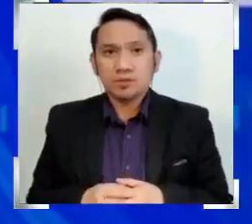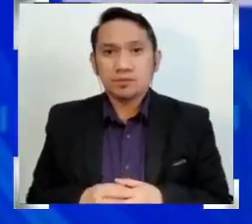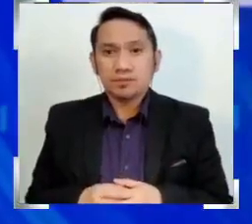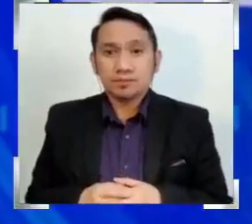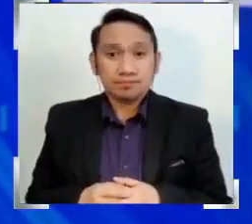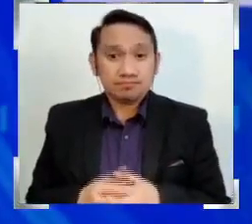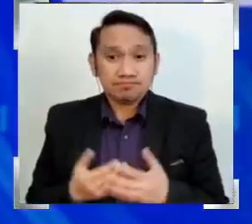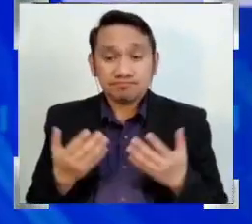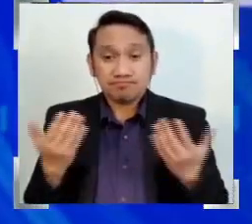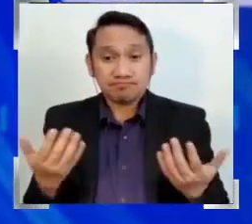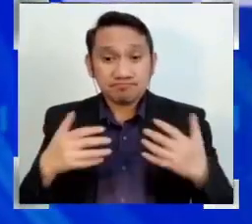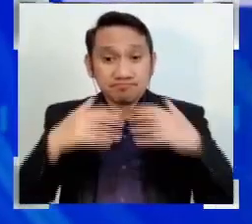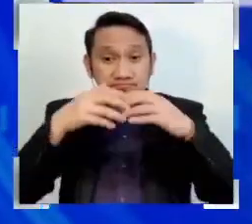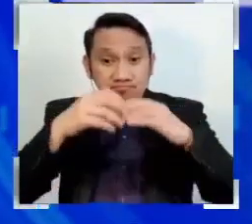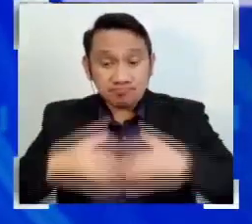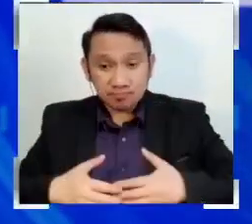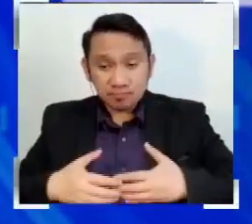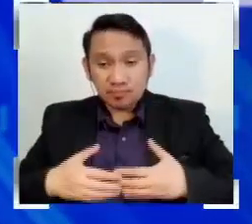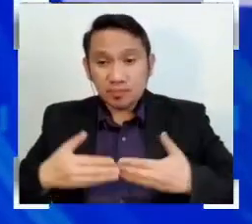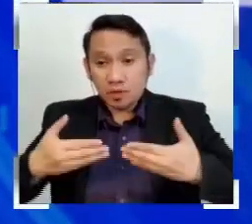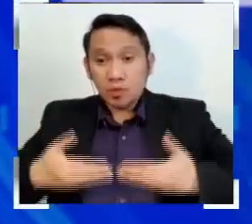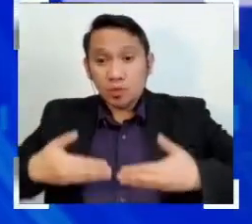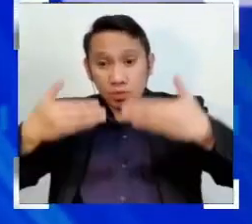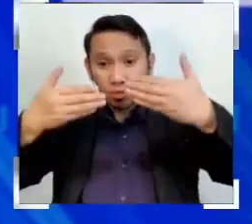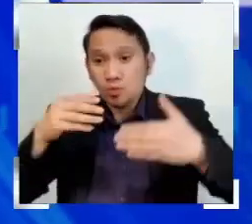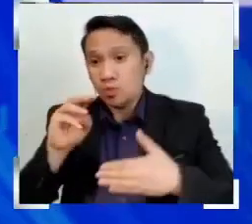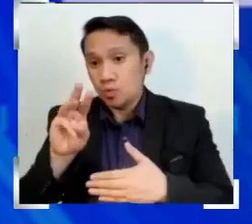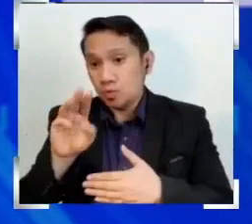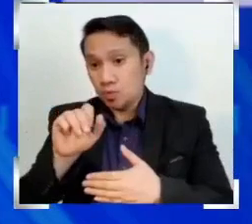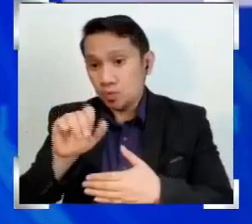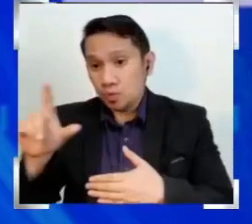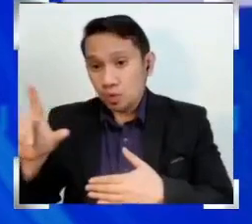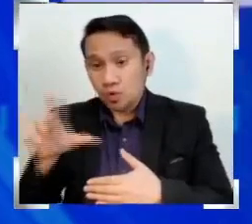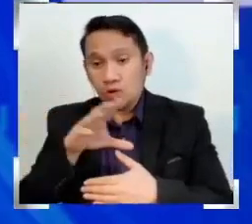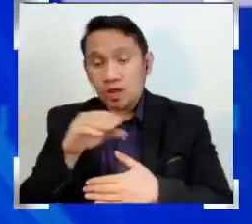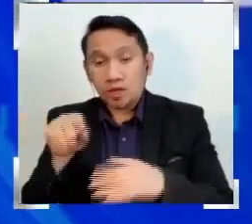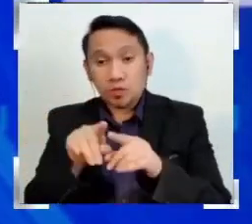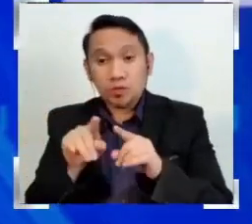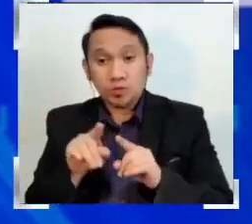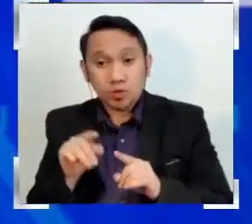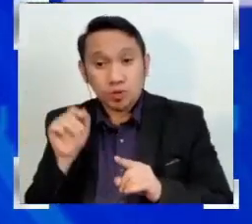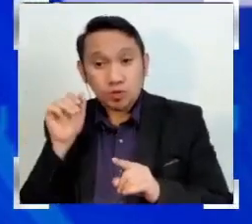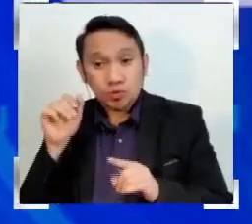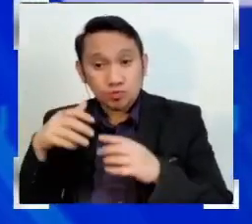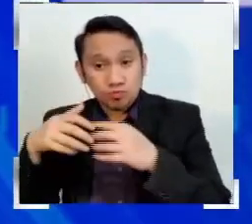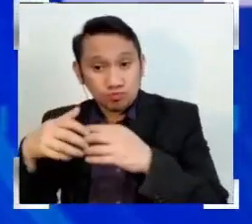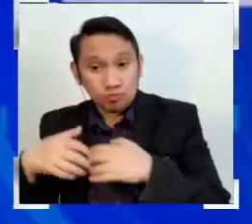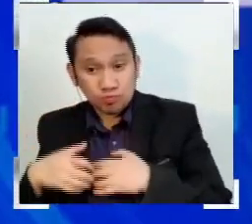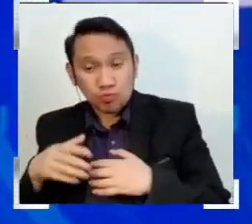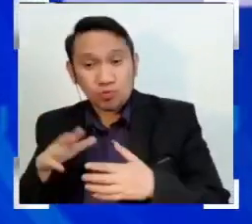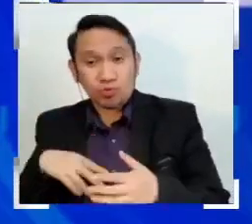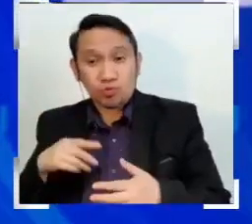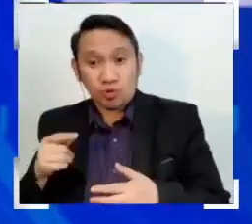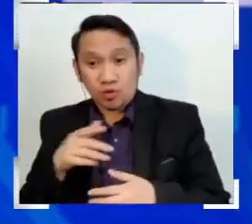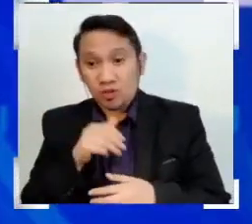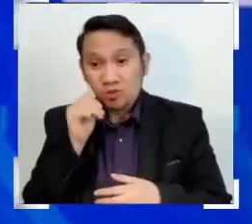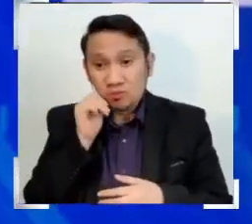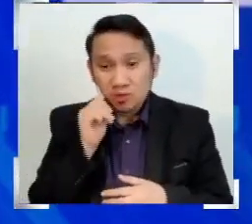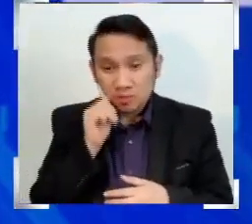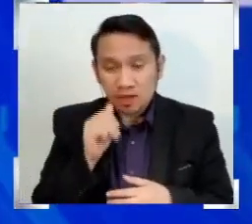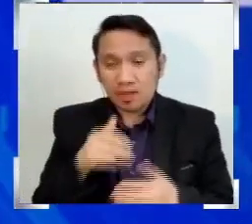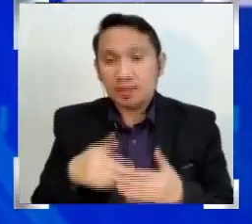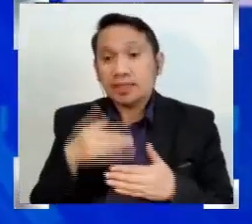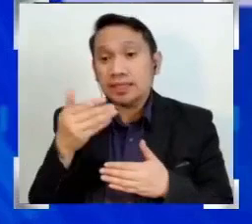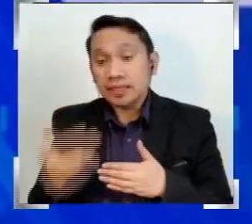Gumuhong pader naman ang kumitil sa isang babae at kanyang alagang aso sa Antipolo, Rizal. At fish kill naman ang problema sa Talisay, Batangas